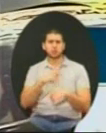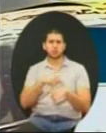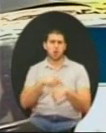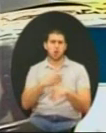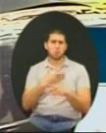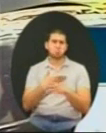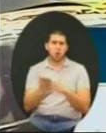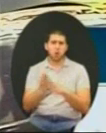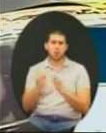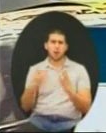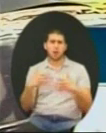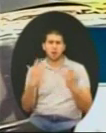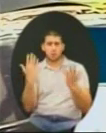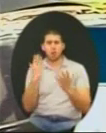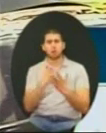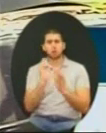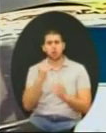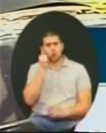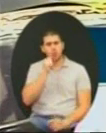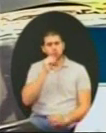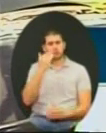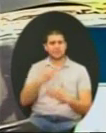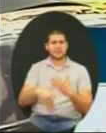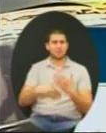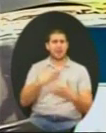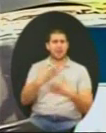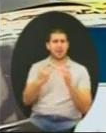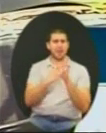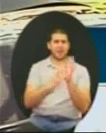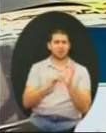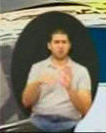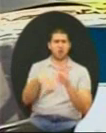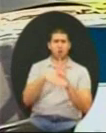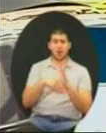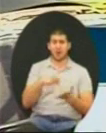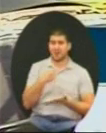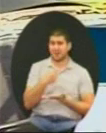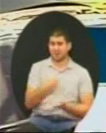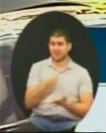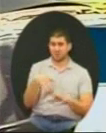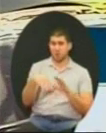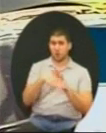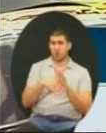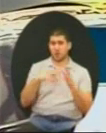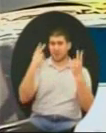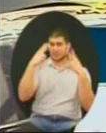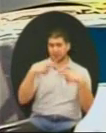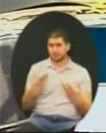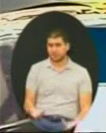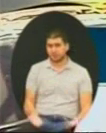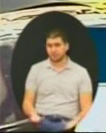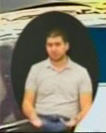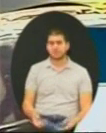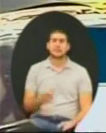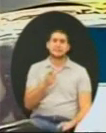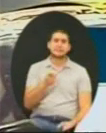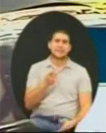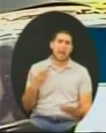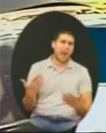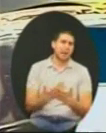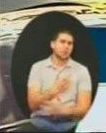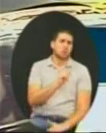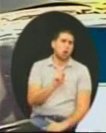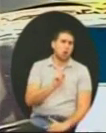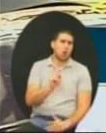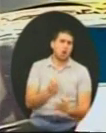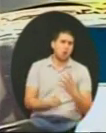של הבוקר כל יום במטרה לסיים את כל הליכי החקיקה של חוק התקציב וחוק ההסדרים. זה לא דבר חדש, זה